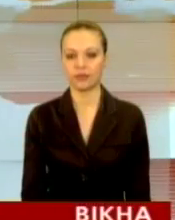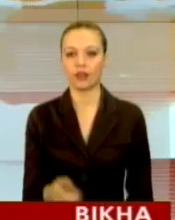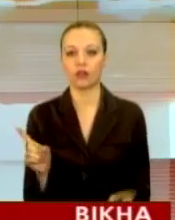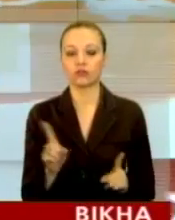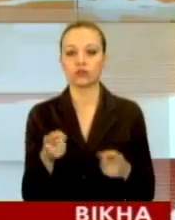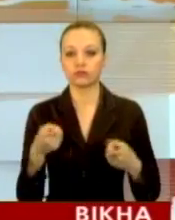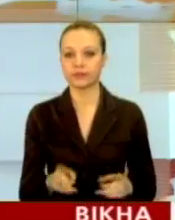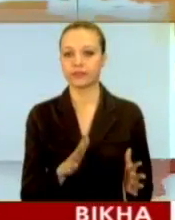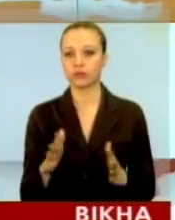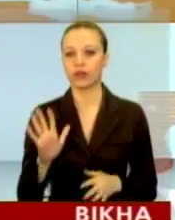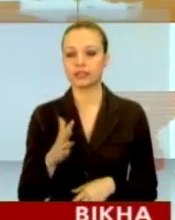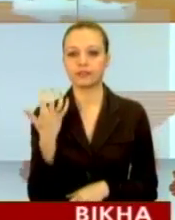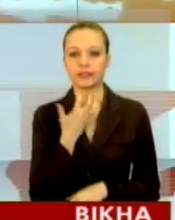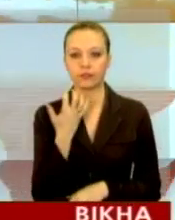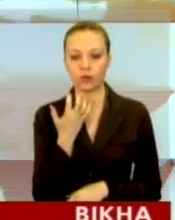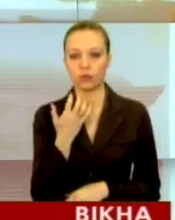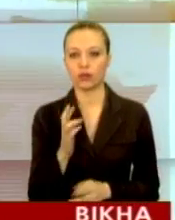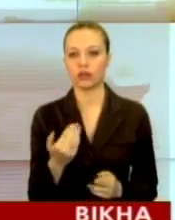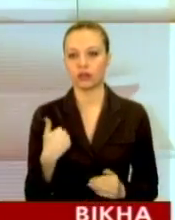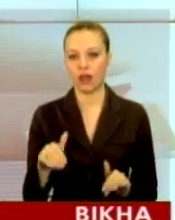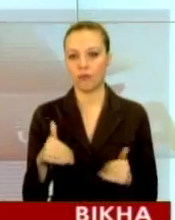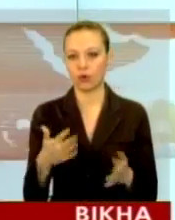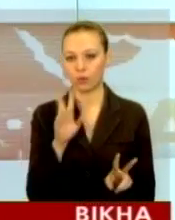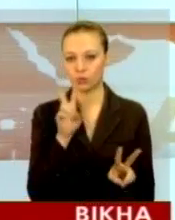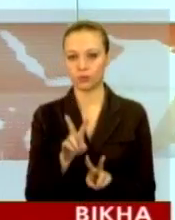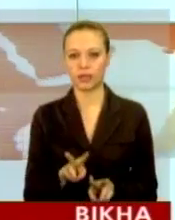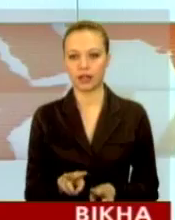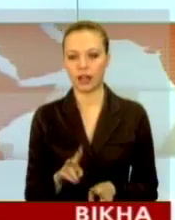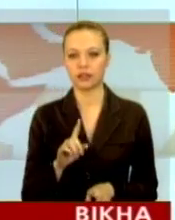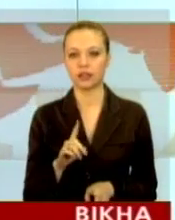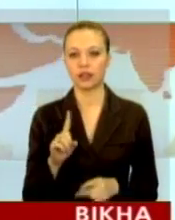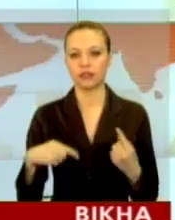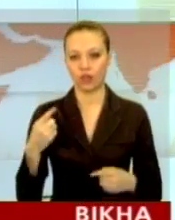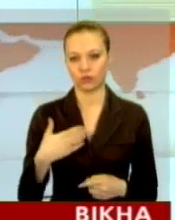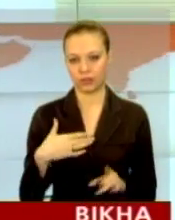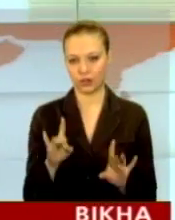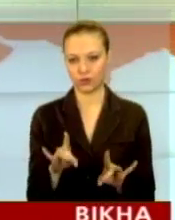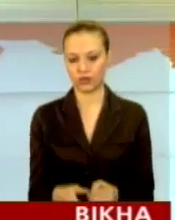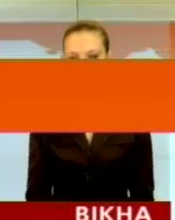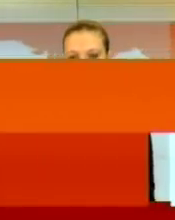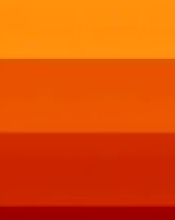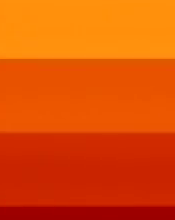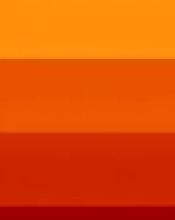Власне, що ж відбувалося у Сімферополі, я пропоную переглянути наступний наш сюжет.